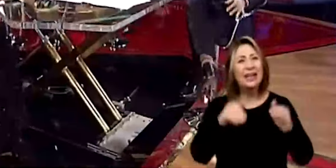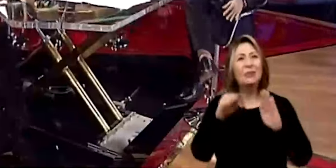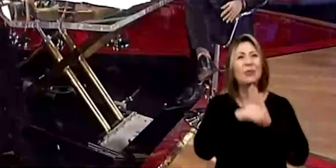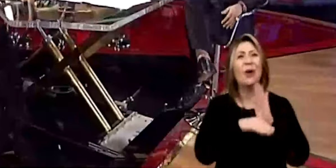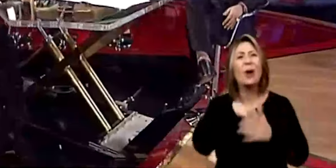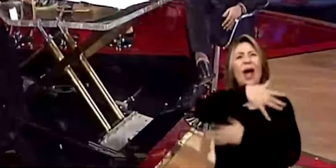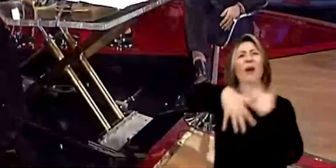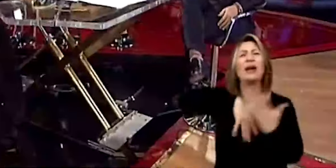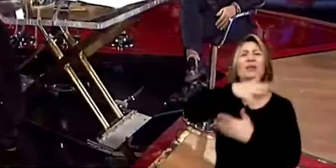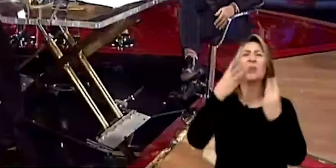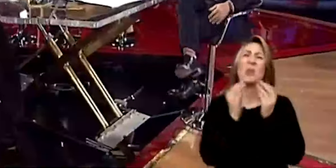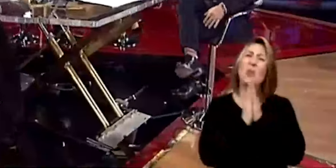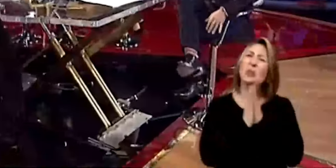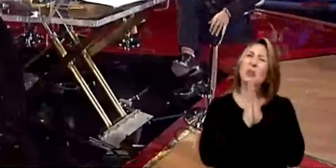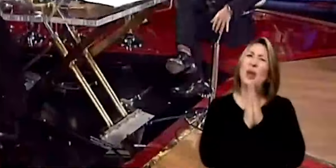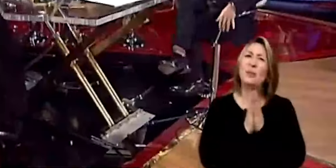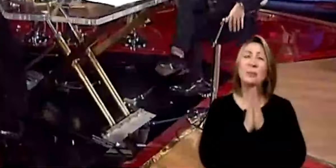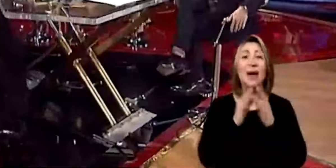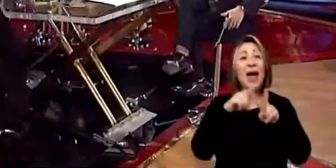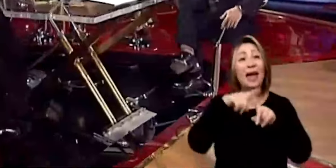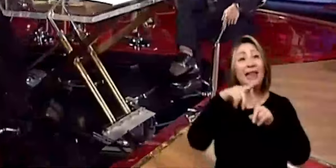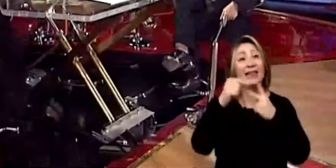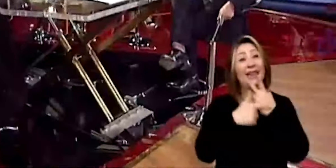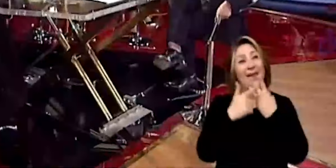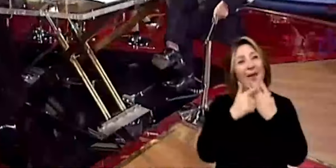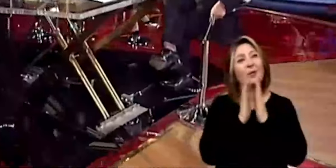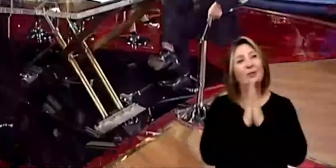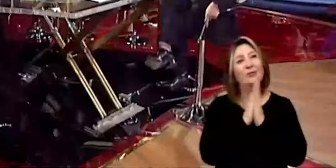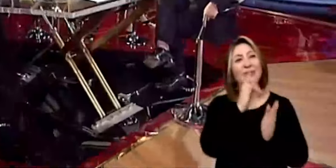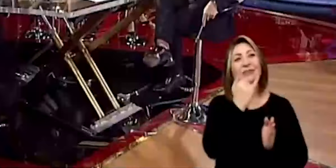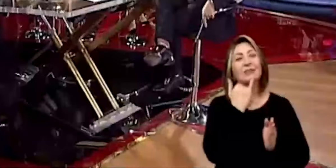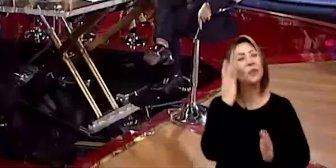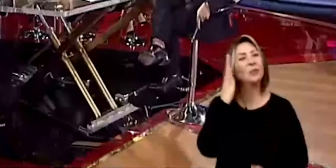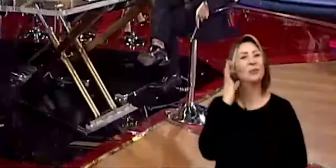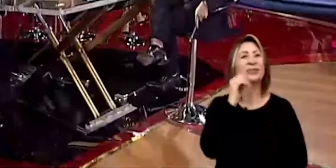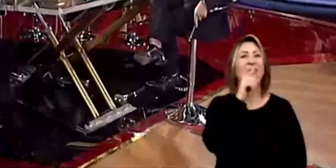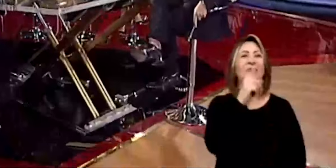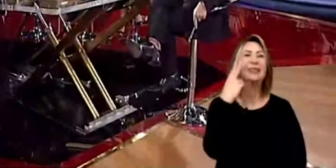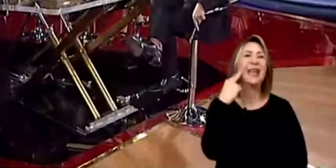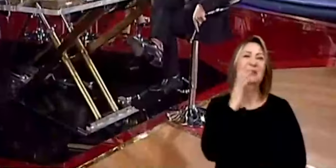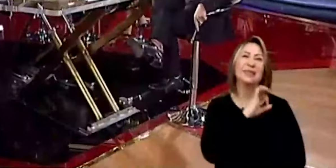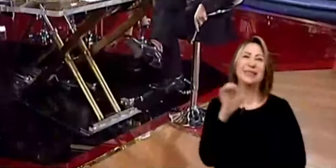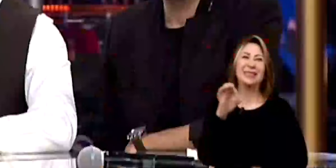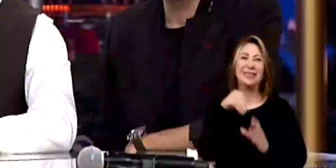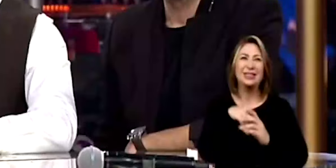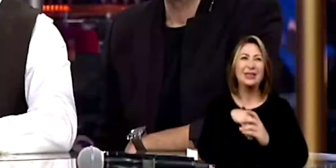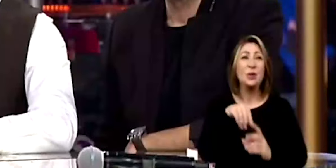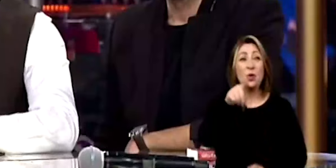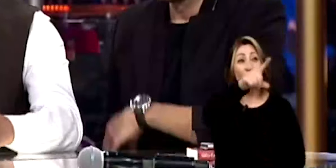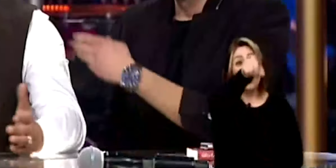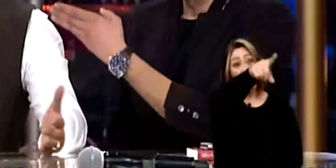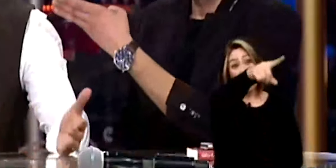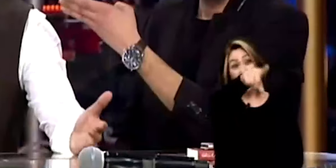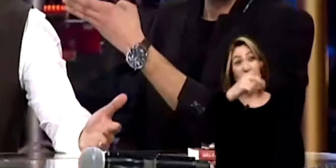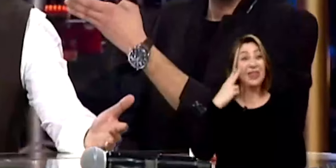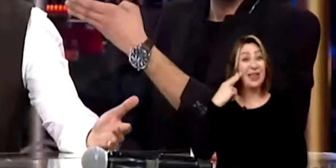program bu hale geliyor. Çok özür diliyorum sizden. Atiye'den de çok özür diliyorum. Efendim siz konunun uzmanısınız. Bu terbiyesizler açısından ya özellikle bu terbiyesi